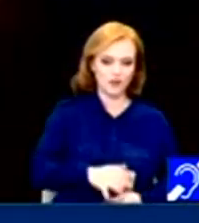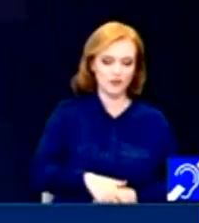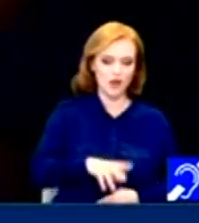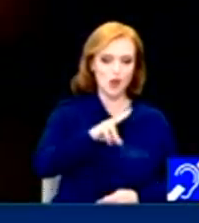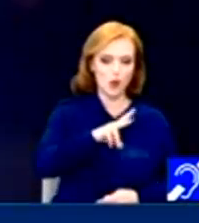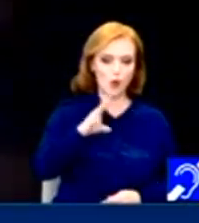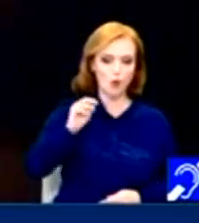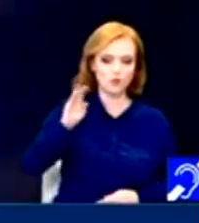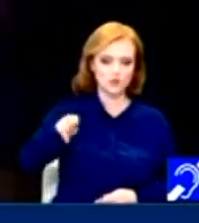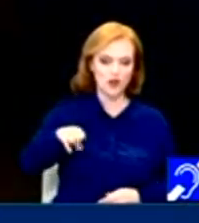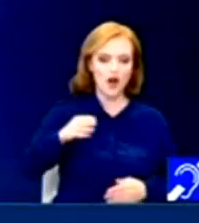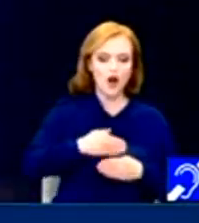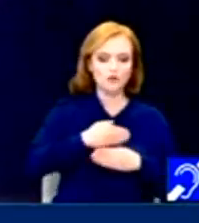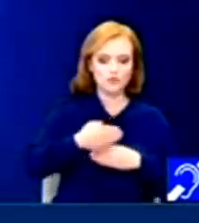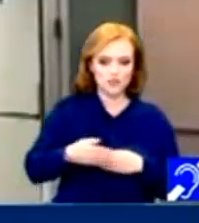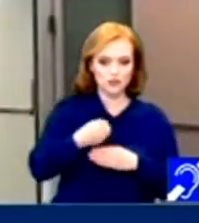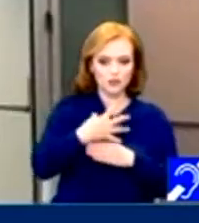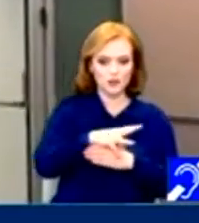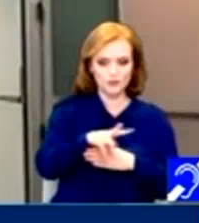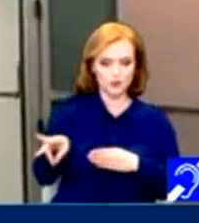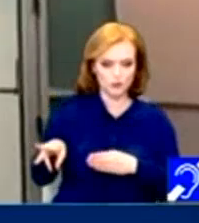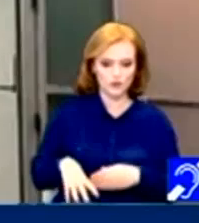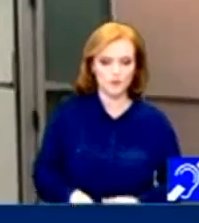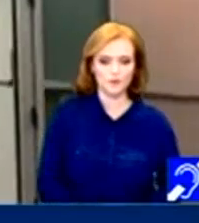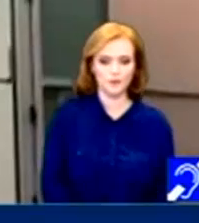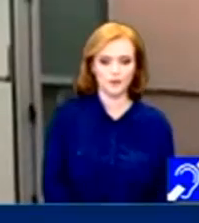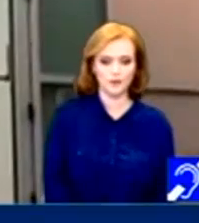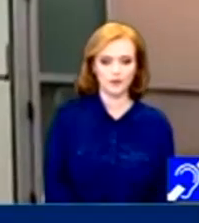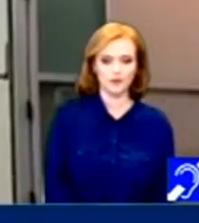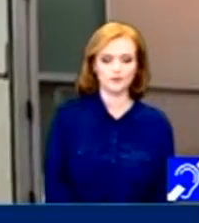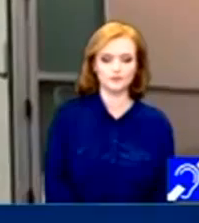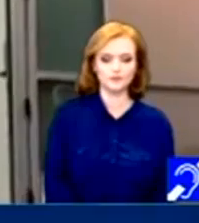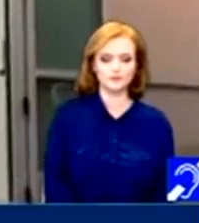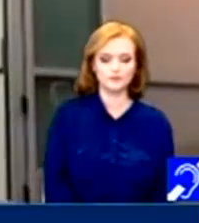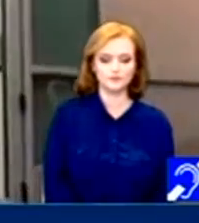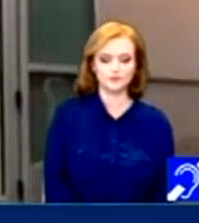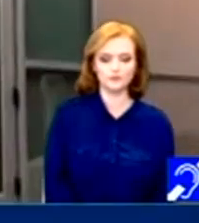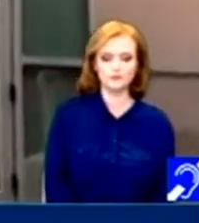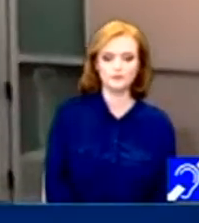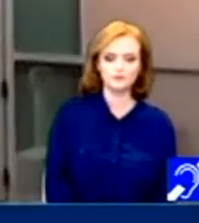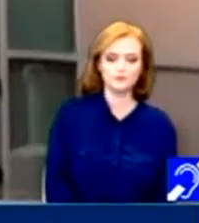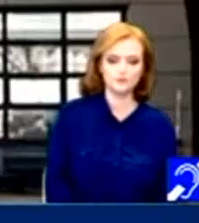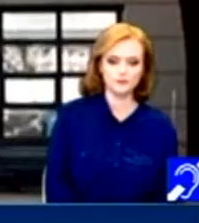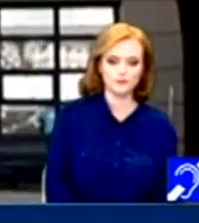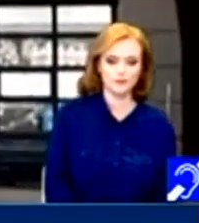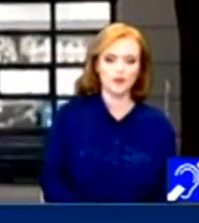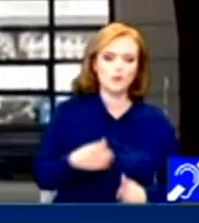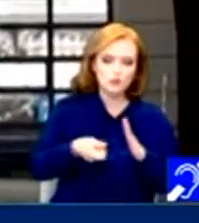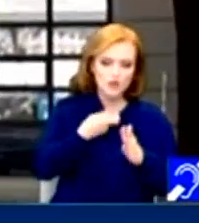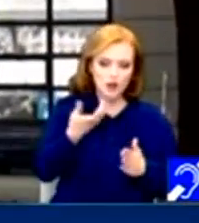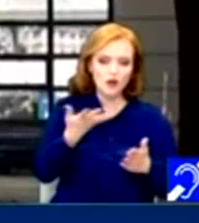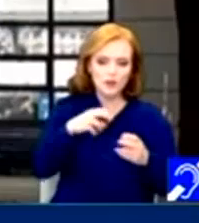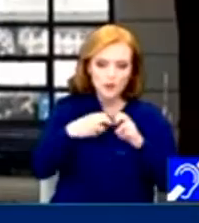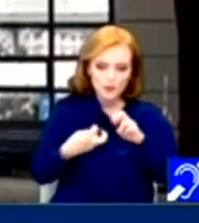în siguranță cu o întârziere de 15 minute. Senzorul aeronavă, la trenul de aterizare, a arătat o defecțiune. S-a